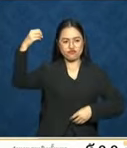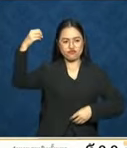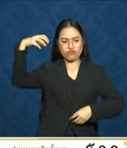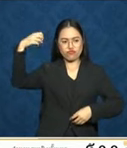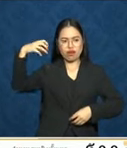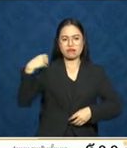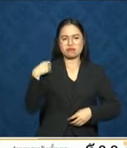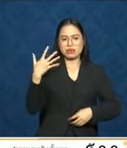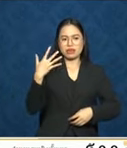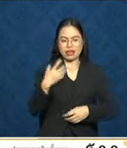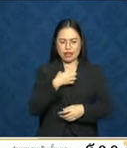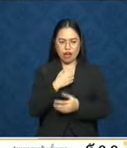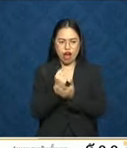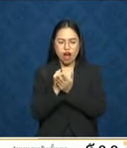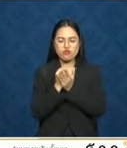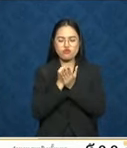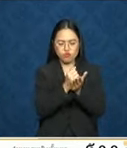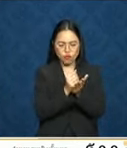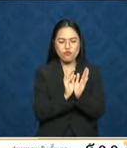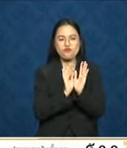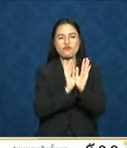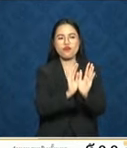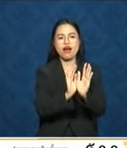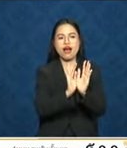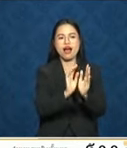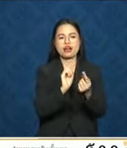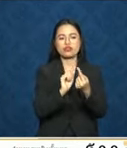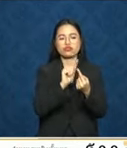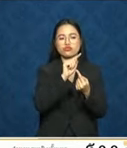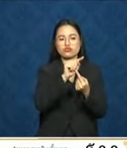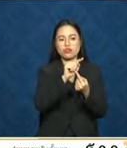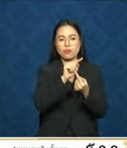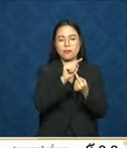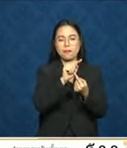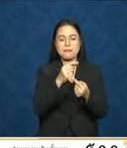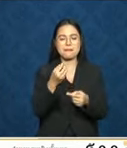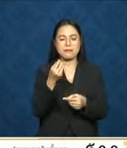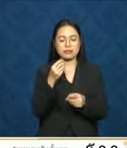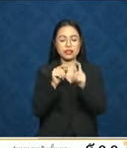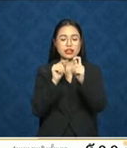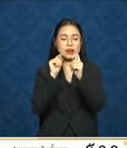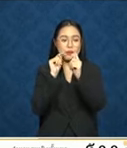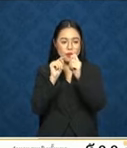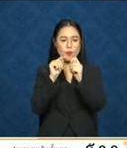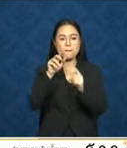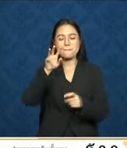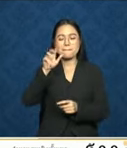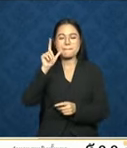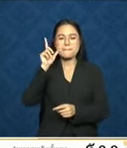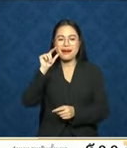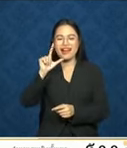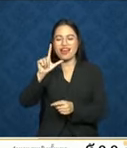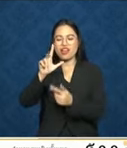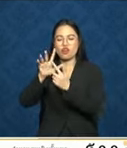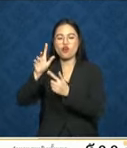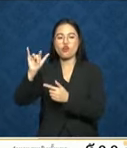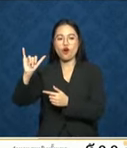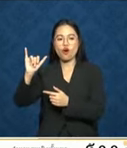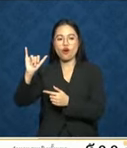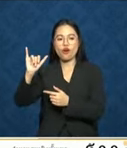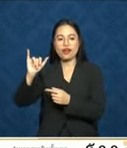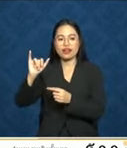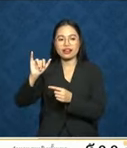ที่เกี่ยวข้องก็ฝากท่านประธานด้วยนะครับและจุดบ้านแม่ลอยหมู่12นี่เป็นเส้นทางระหว่างแม่ลอยเทิง